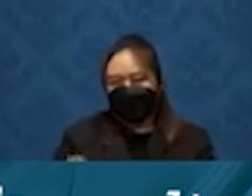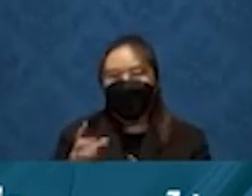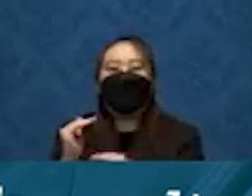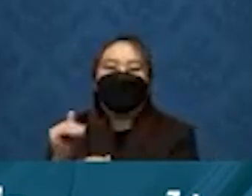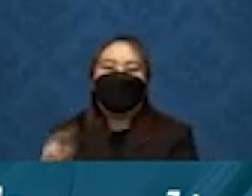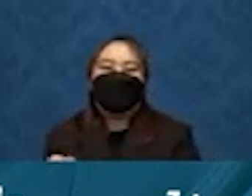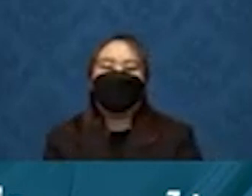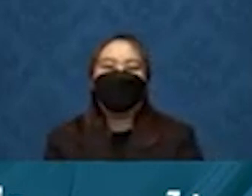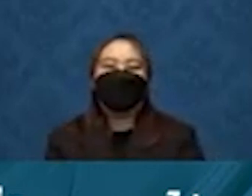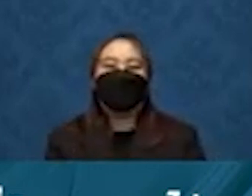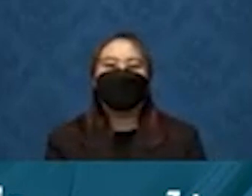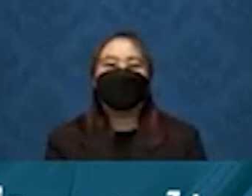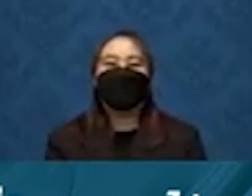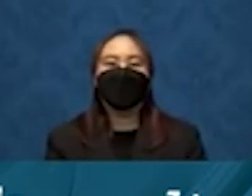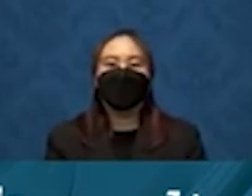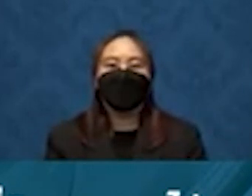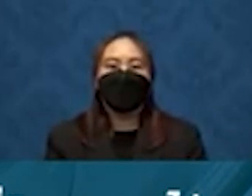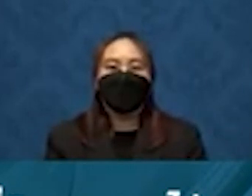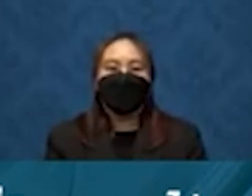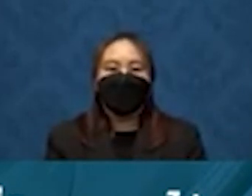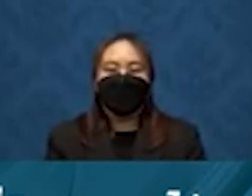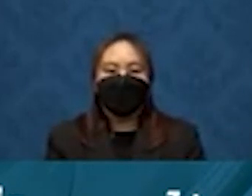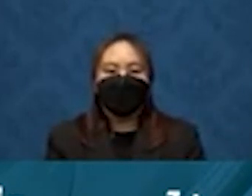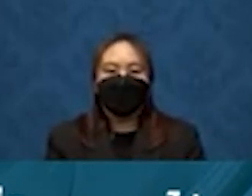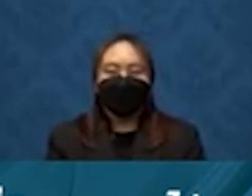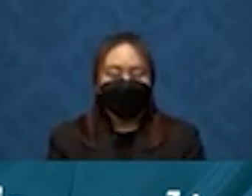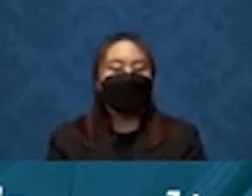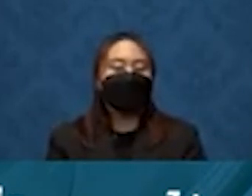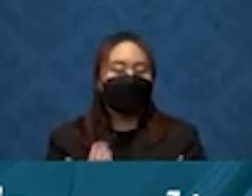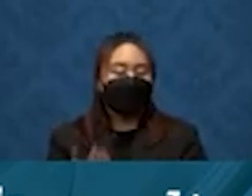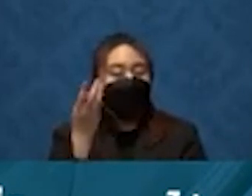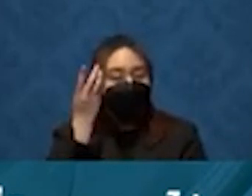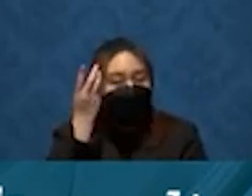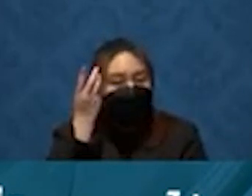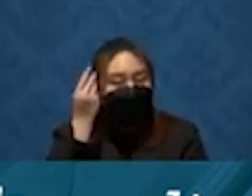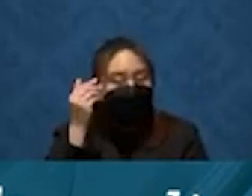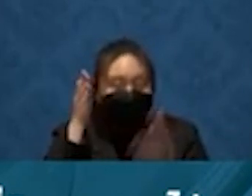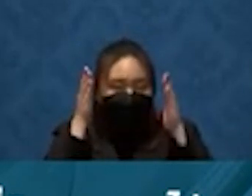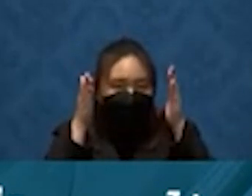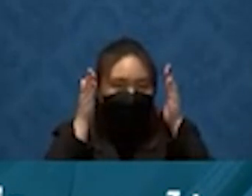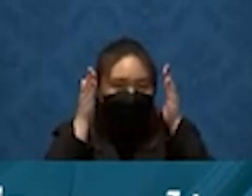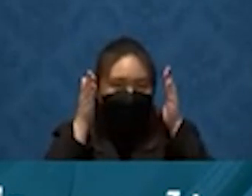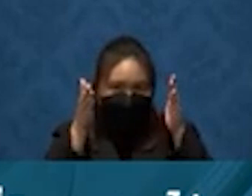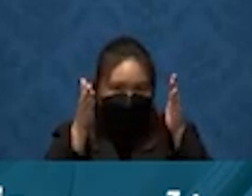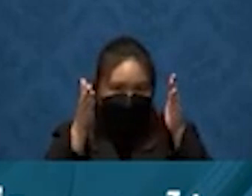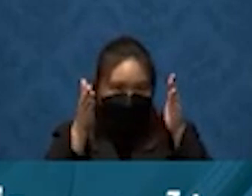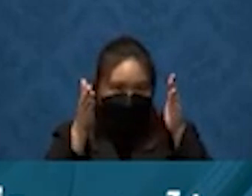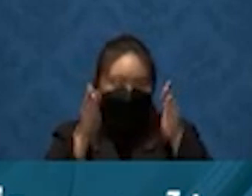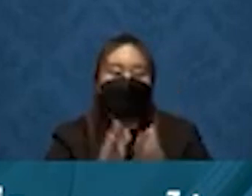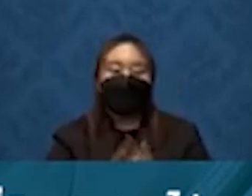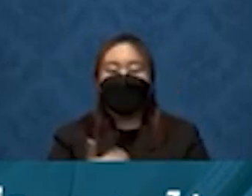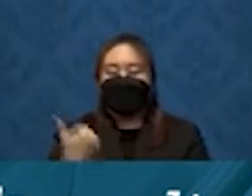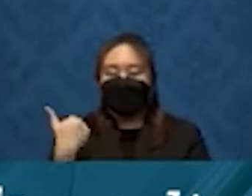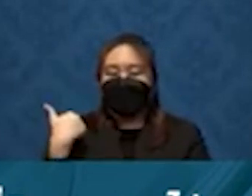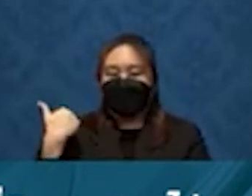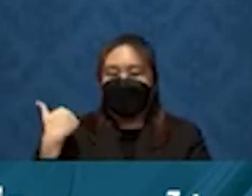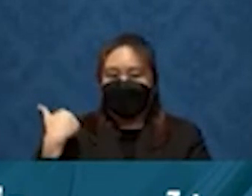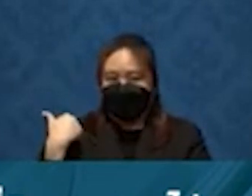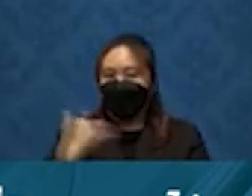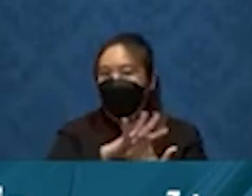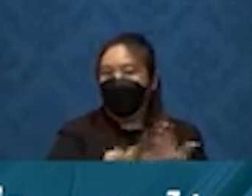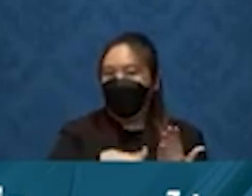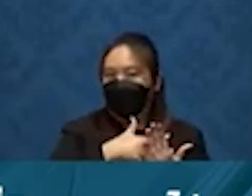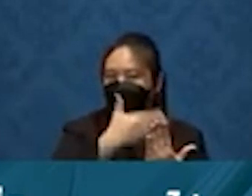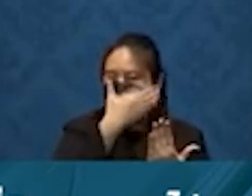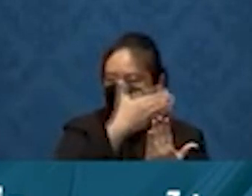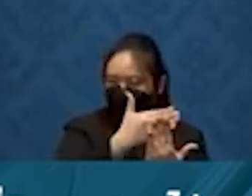ครับนั่นก็คือความเจตนาและความตั้งใจแล้วก็มีการบางมาตรการที่รัฐก